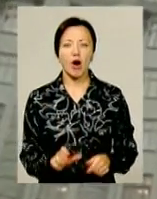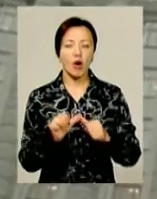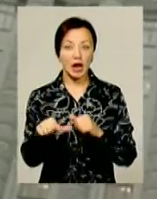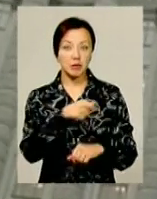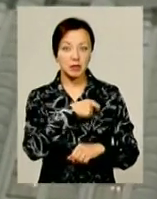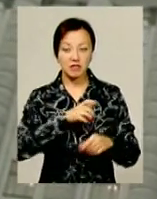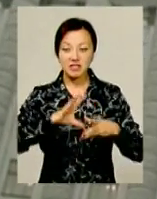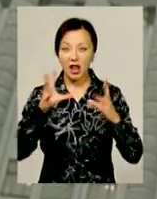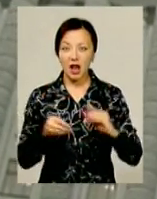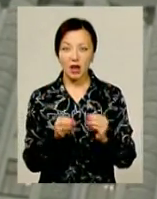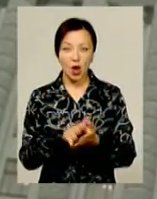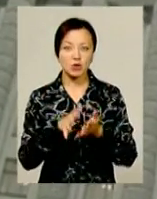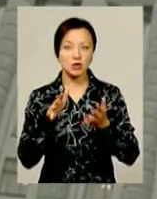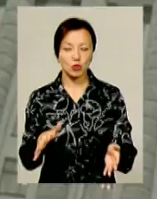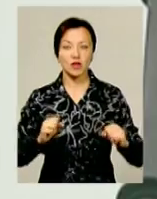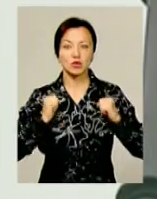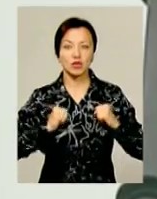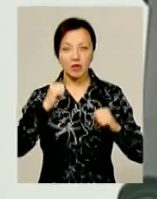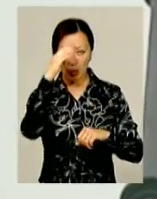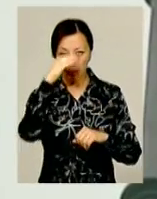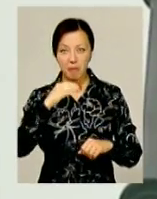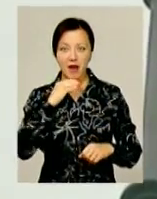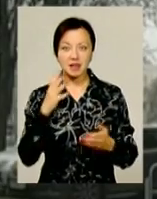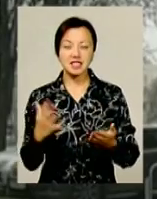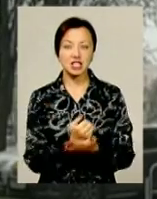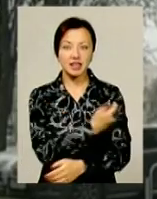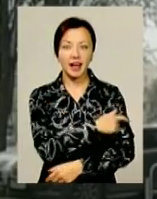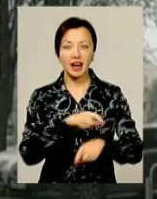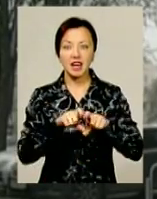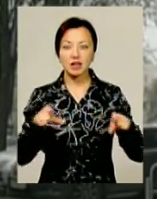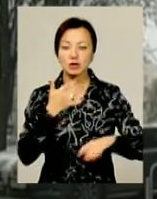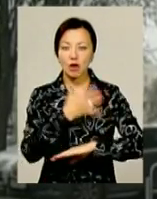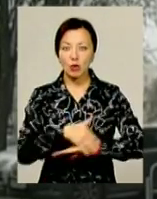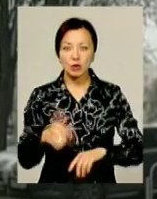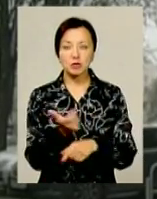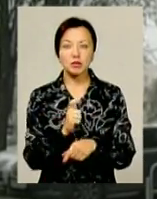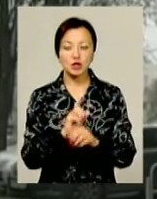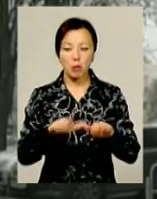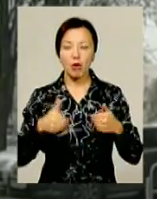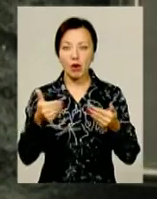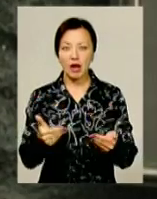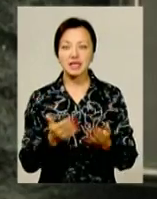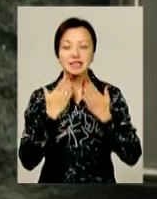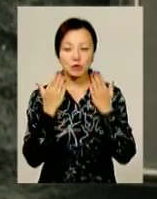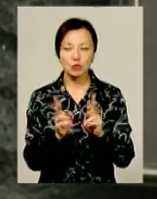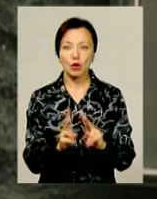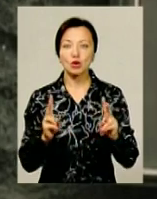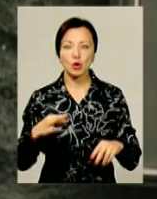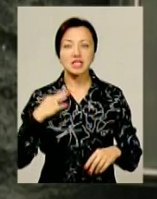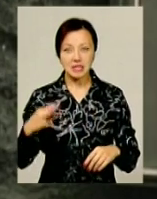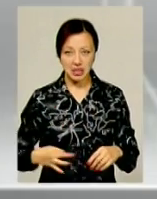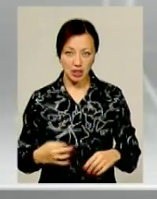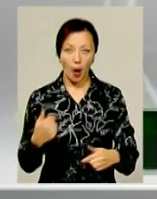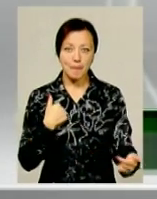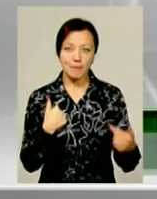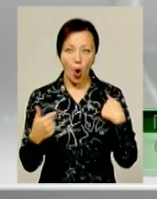депутати і взагалі розкритикували зусилля батька Олександра знайти клініку за кордоном, ба більше порадили звернутися до тих, хто сина і